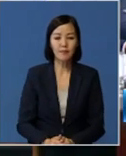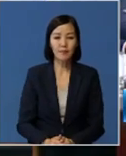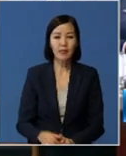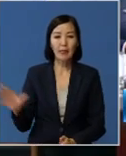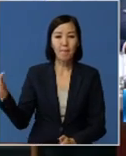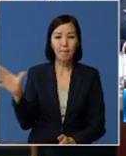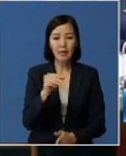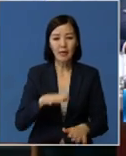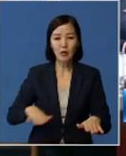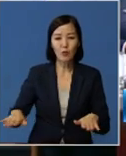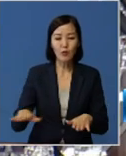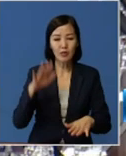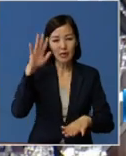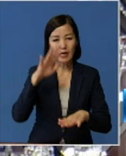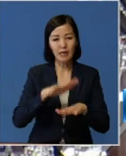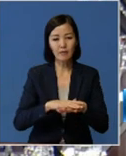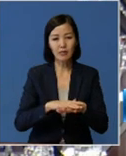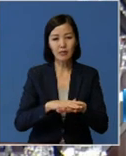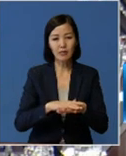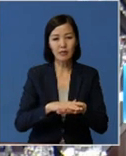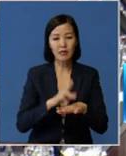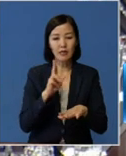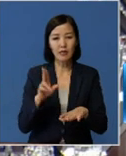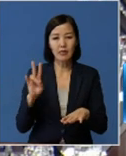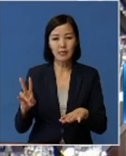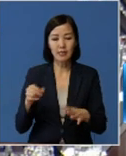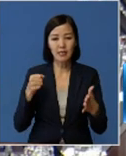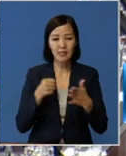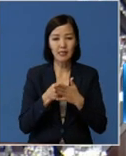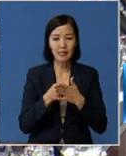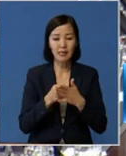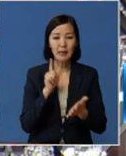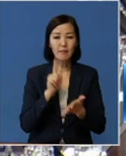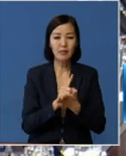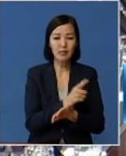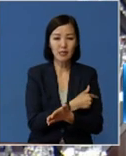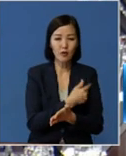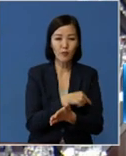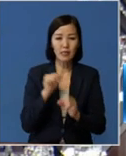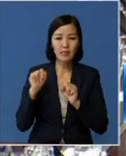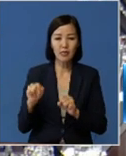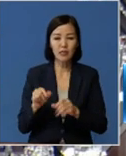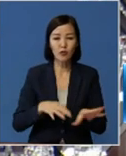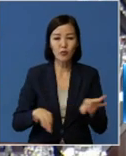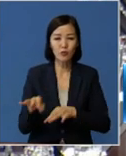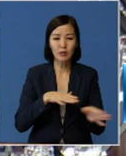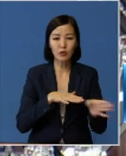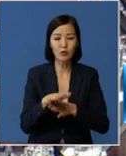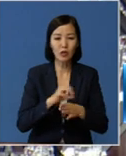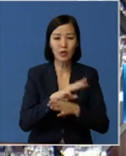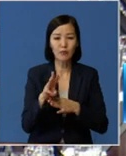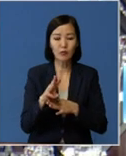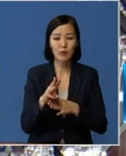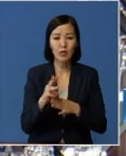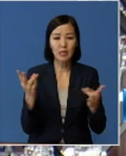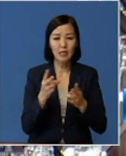Барлық өңірлер әкімдеріне ағымдағы жылдың қазанына дейін міндетті әлеуметтік медициналық сақтандыру жобасын жүзеге асыруды қамтамасыз